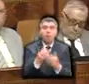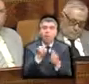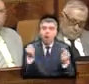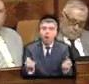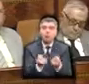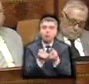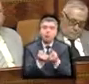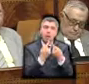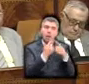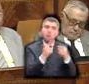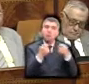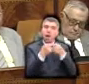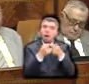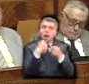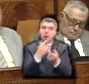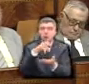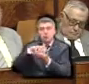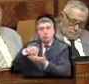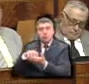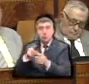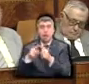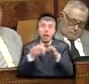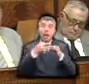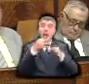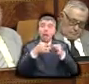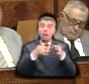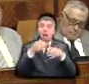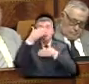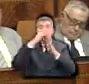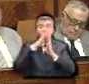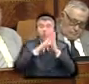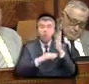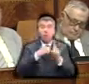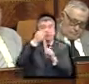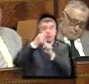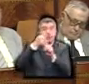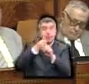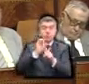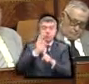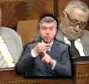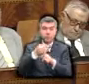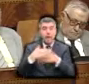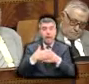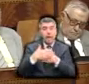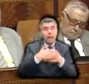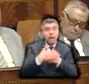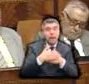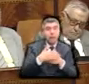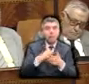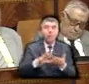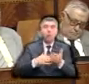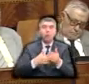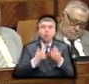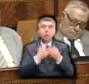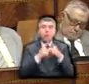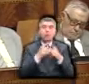بحال المناطق الأخرى. العدالة الاجتماعية راه هي هذه، هي أننا خصنا نسعوا جاهدين أن هذه المناطق نقربوها على الأقل شي شوية للمناطق اللي